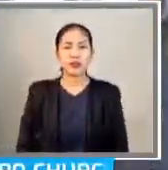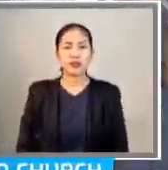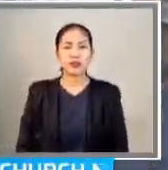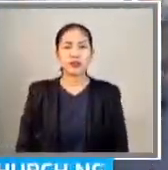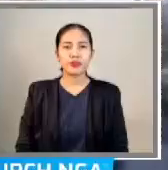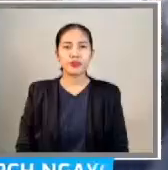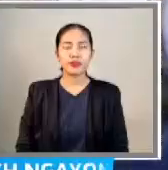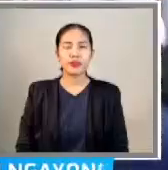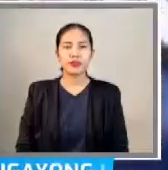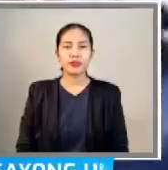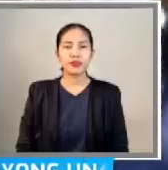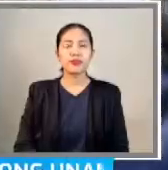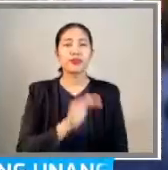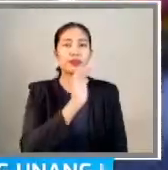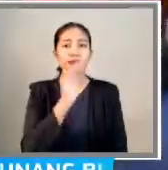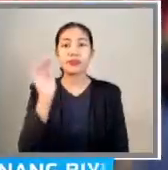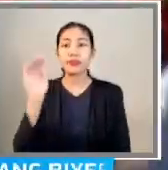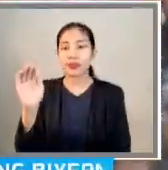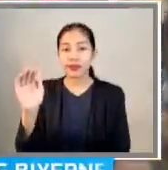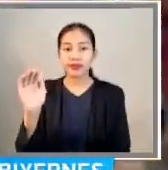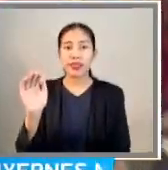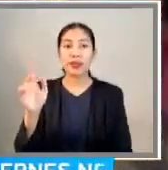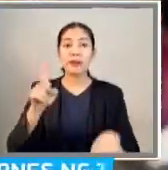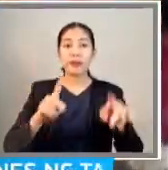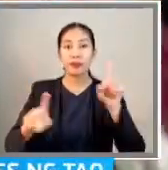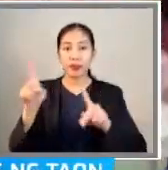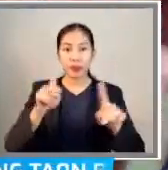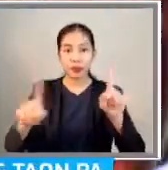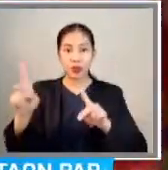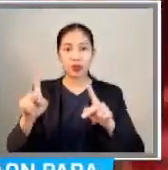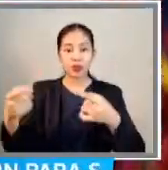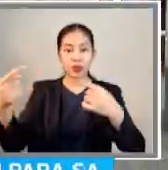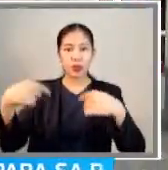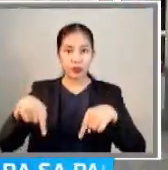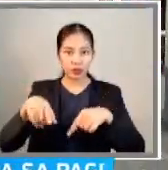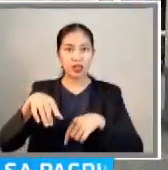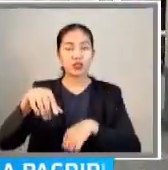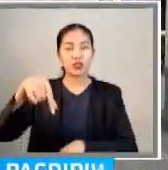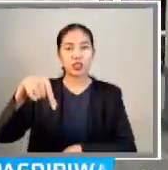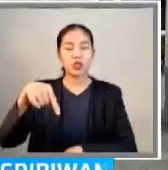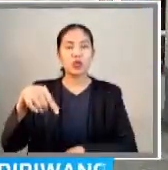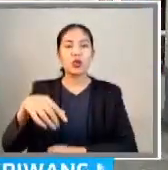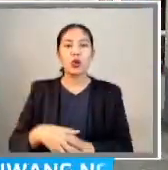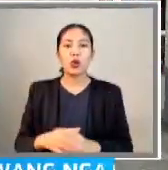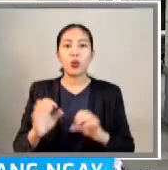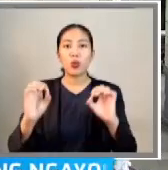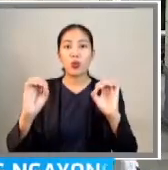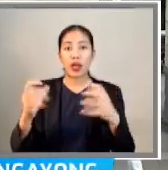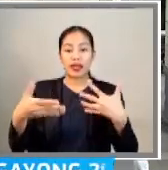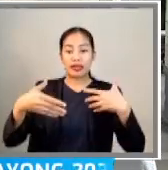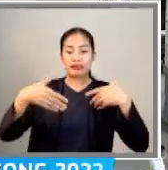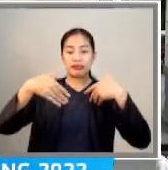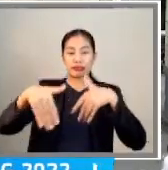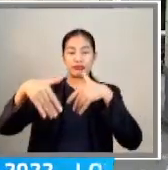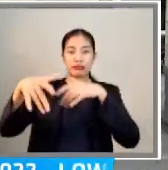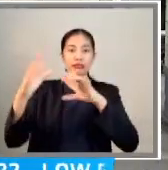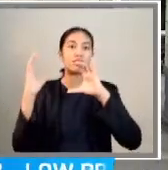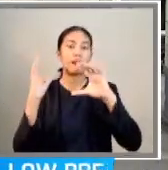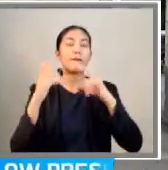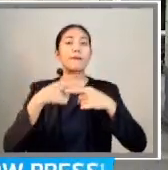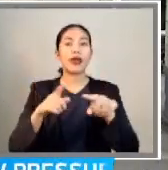Paalala po sa mga deboto ng itim na Nazareno, walang traslasyon pero may walk of faith para sa mga dadalo sa Lunes sa pagdiriwang ng